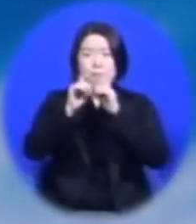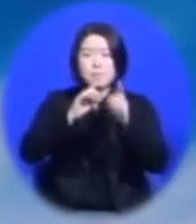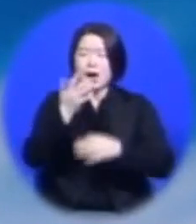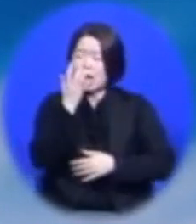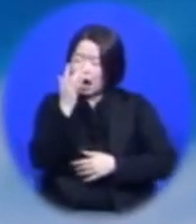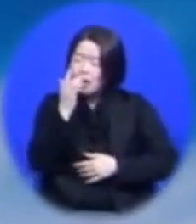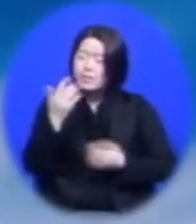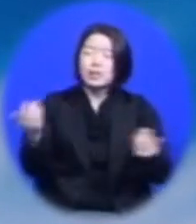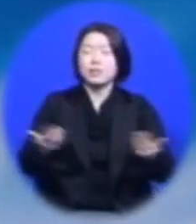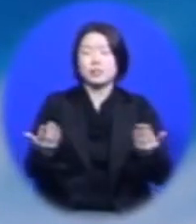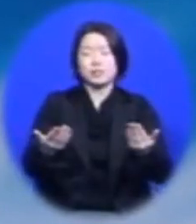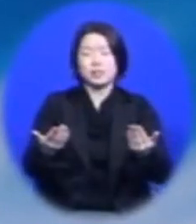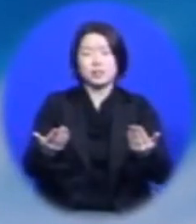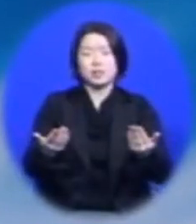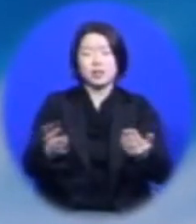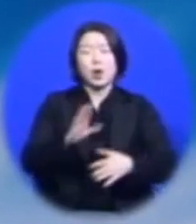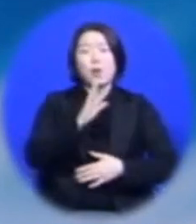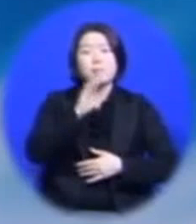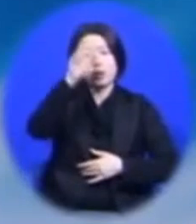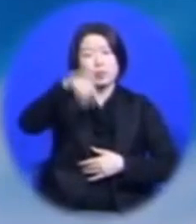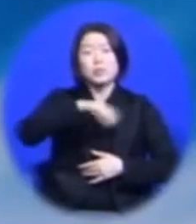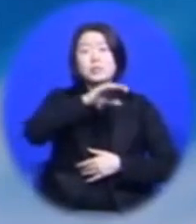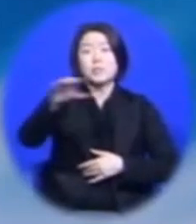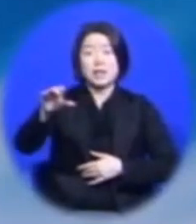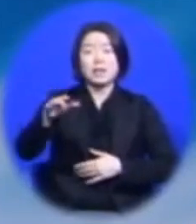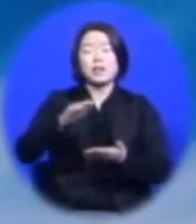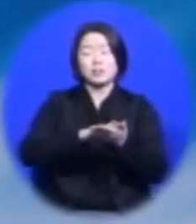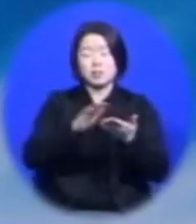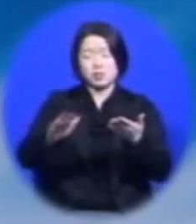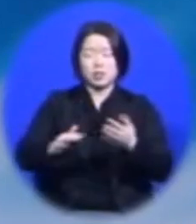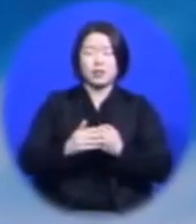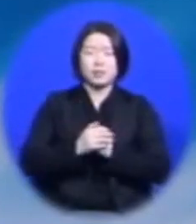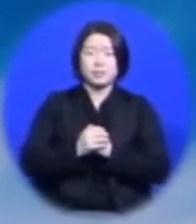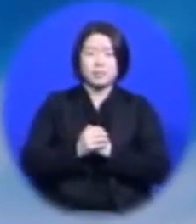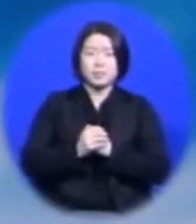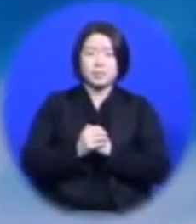일이 바로 십자가인 것입니다.